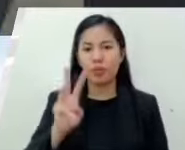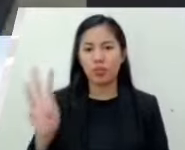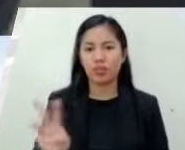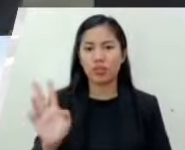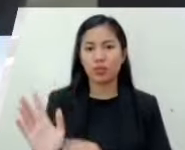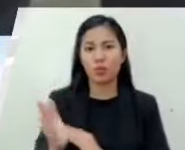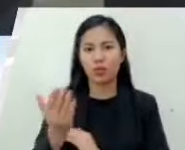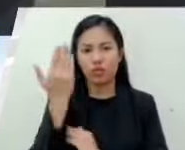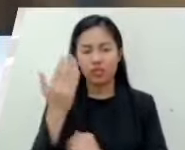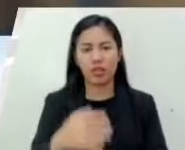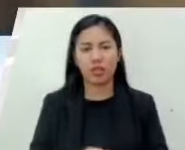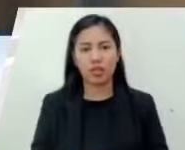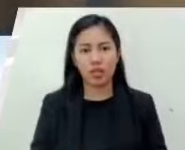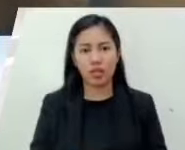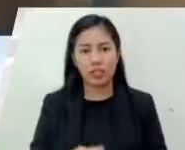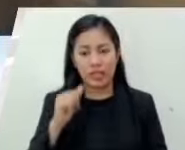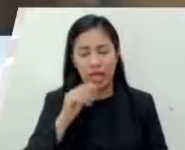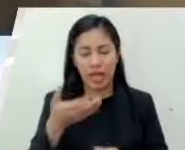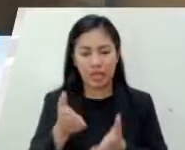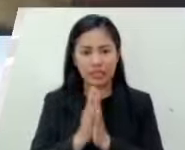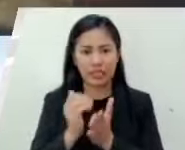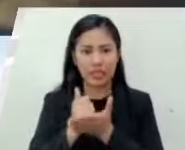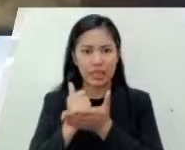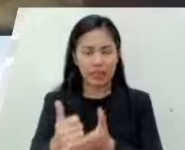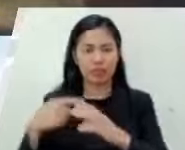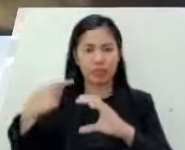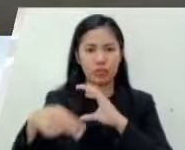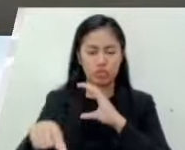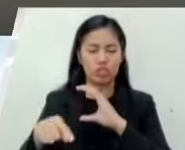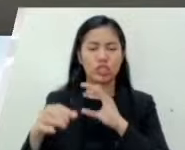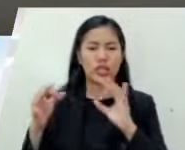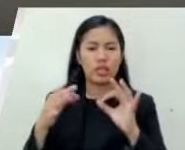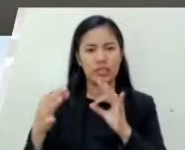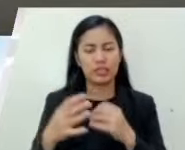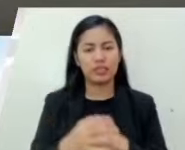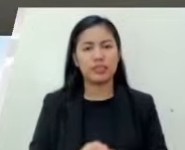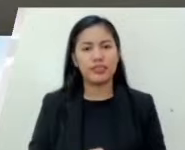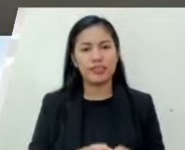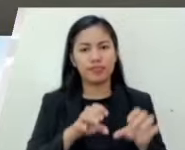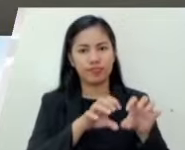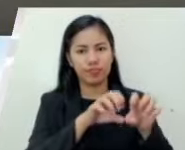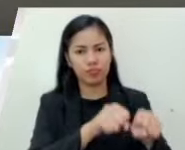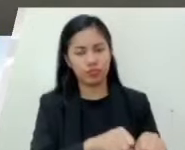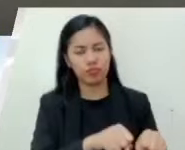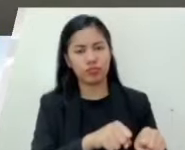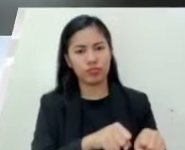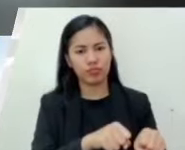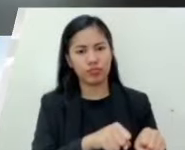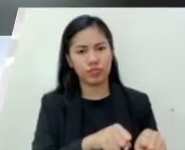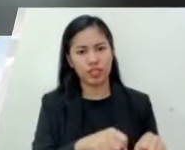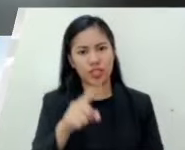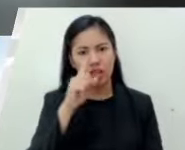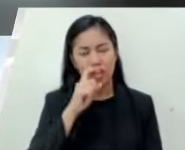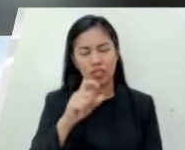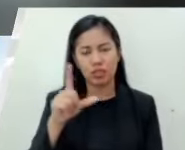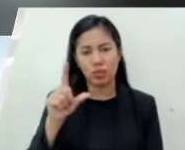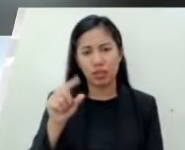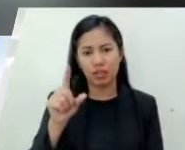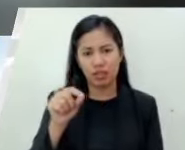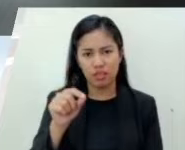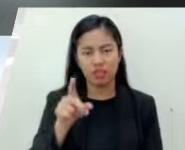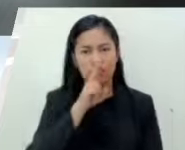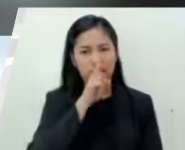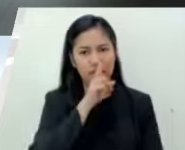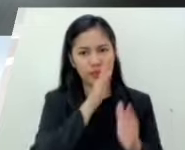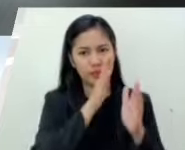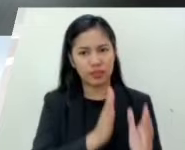ang biktima sa kanyang kapatid sa chat. Nadakip sa hot pursuit operation ng pulisya ang 20 anyos na suspect. Base sa